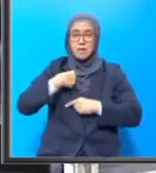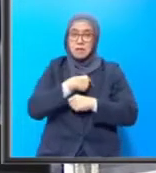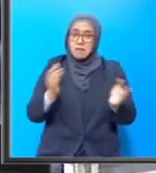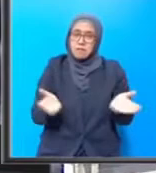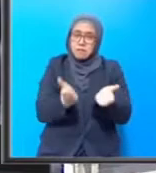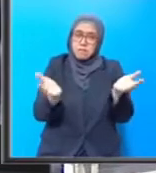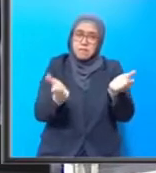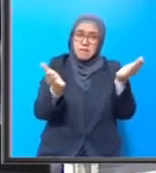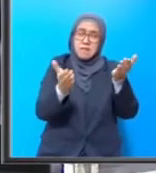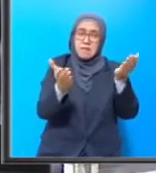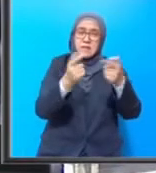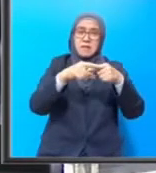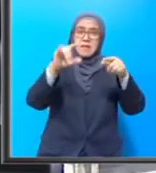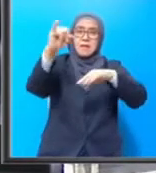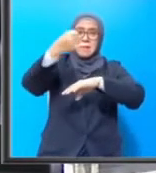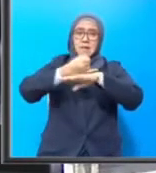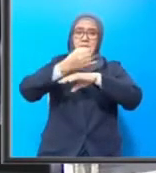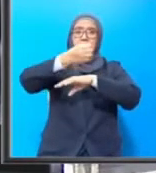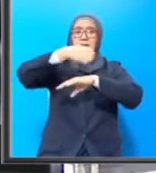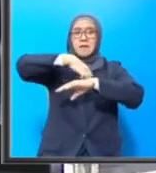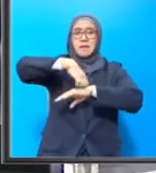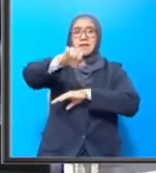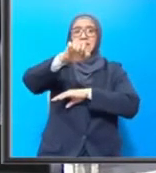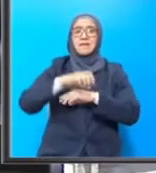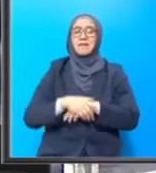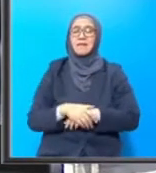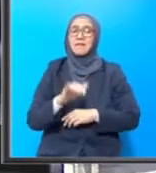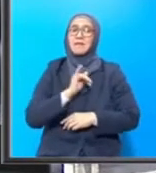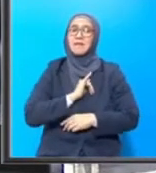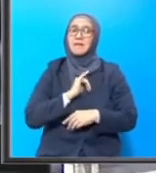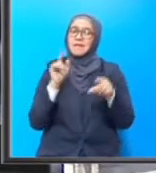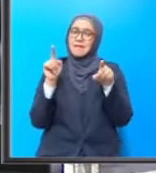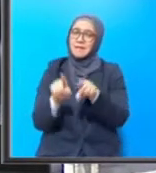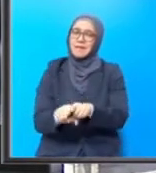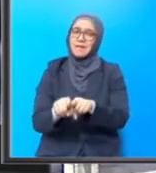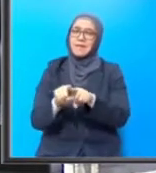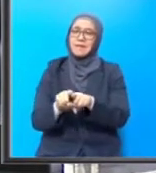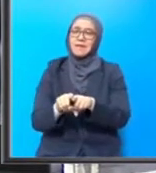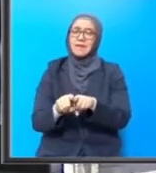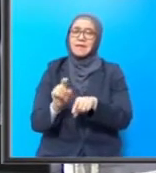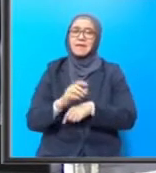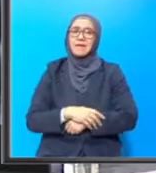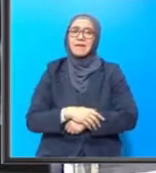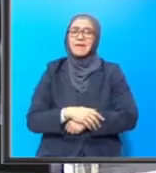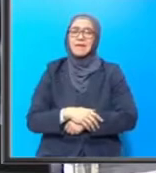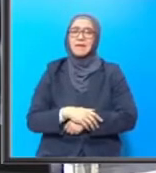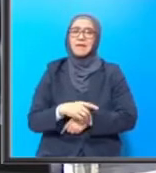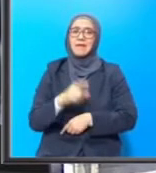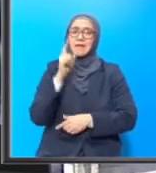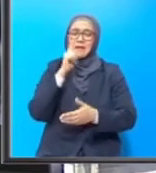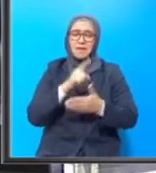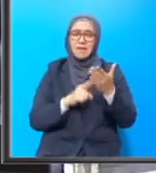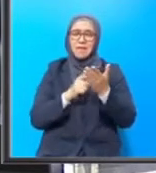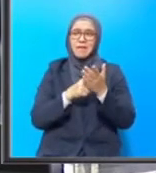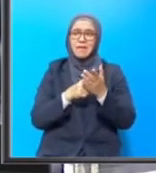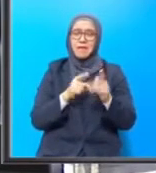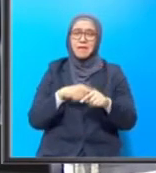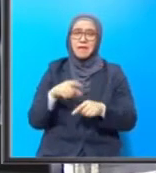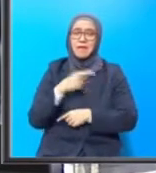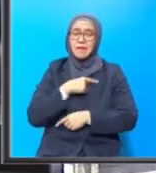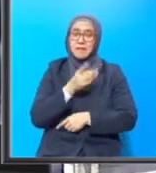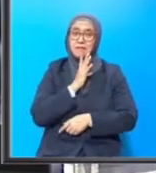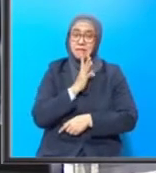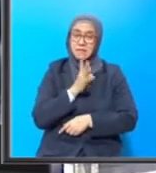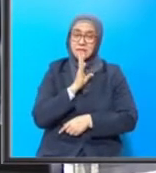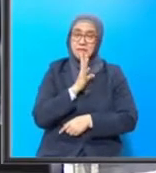info dan juga esport saya juga sama sebagaimana yang disebut oleh